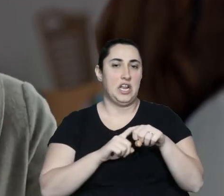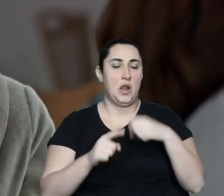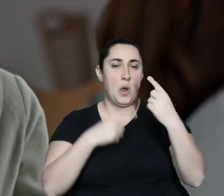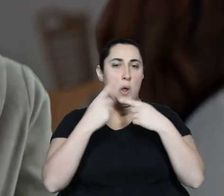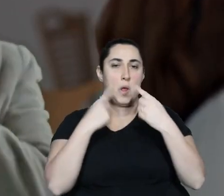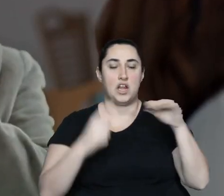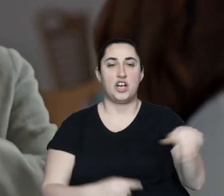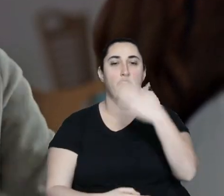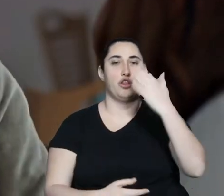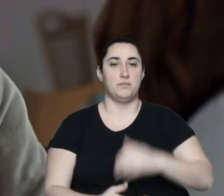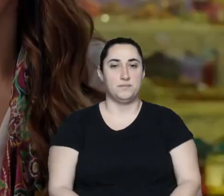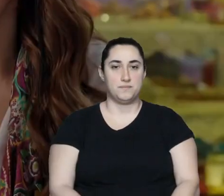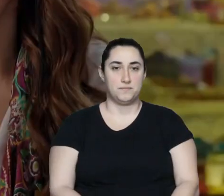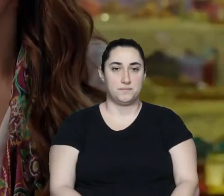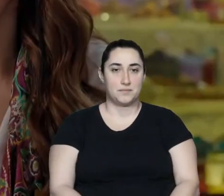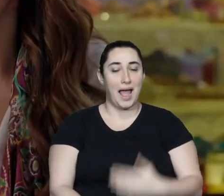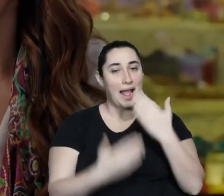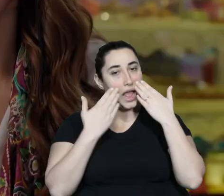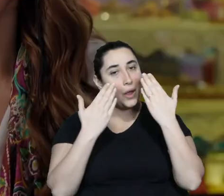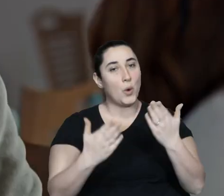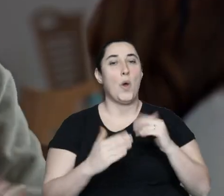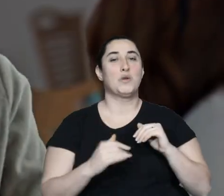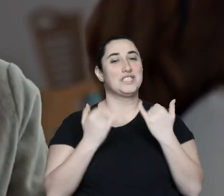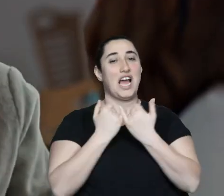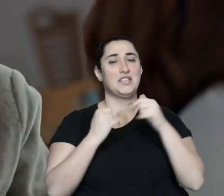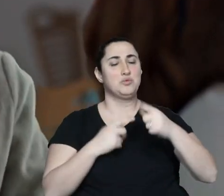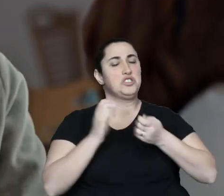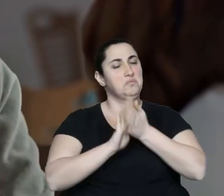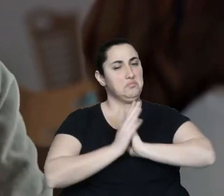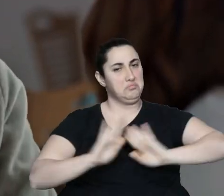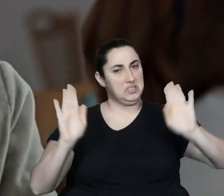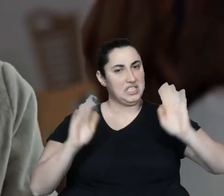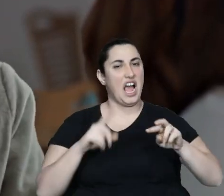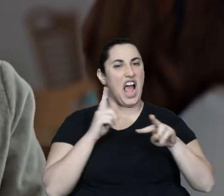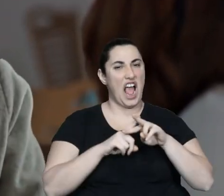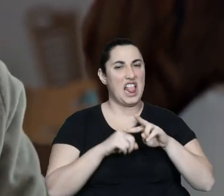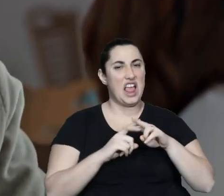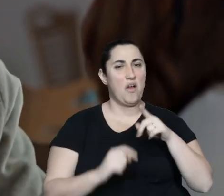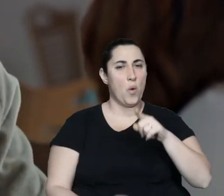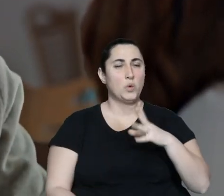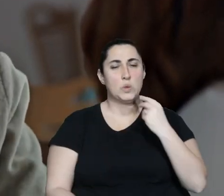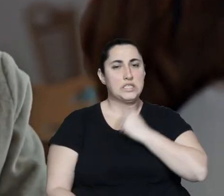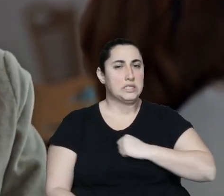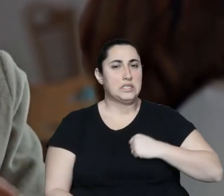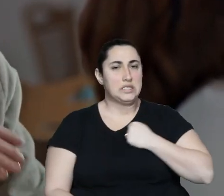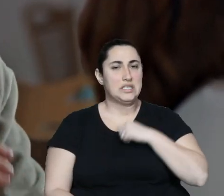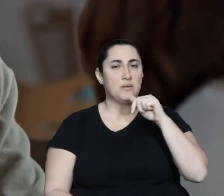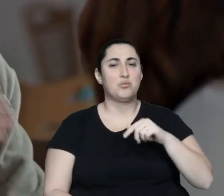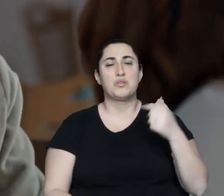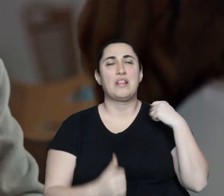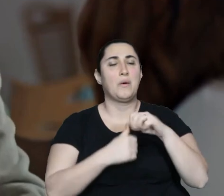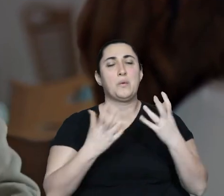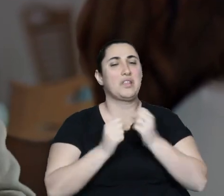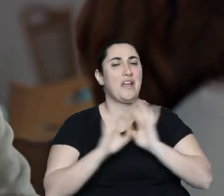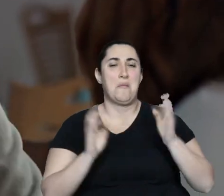sürü şey söyledi gitti. Gözün aydın hemşire. Bu iş bitti. Alev öyle bir kızdı ki bu işin geri